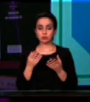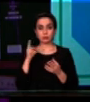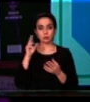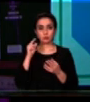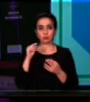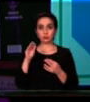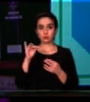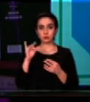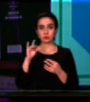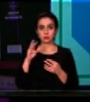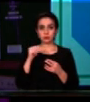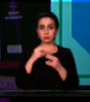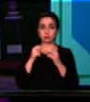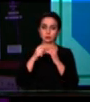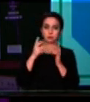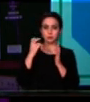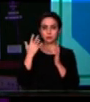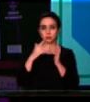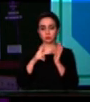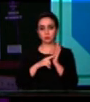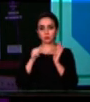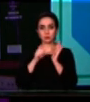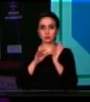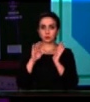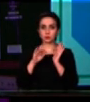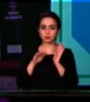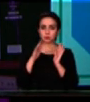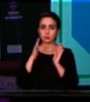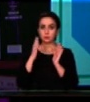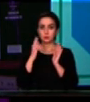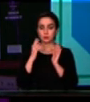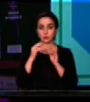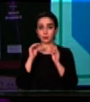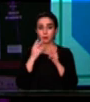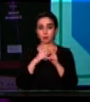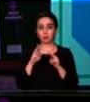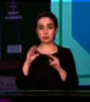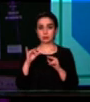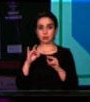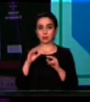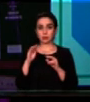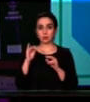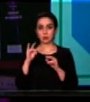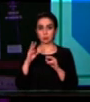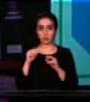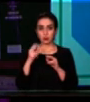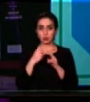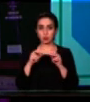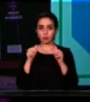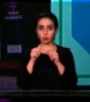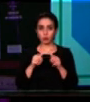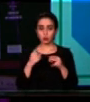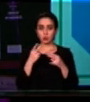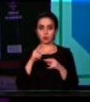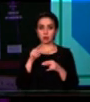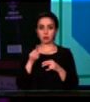Ферма. Это 17, 257, 65 537. Теорема Ферма, формула для того,